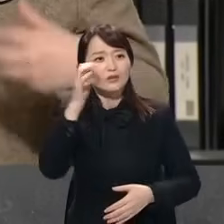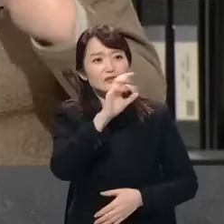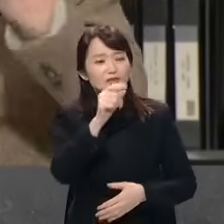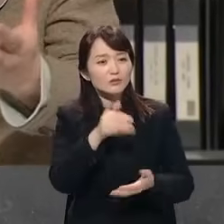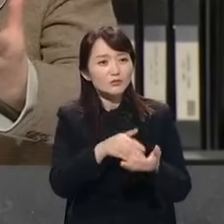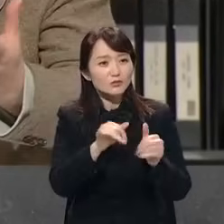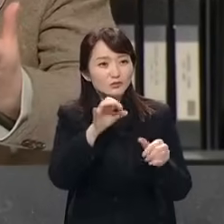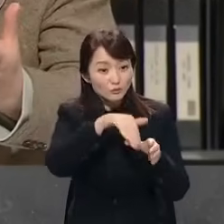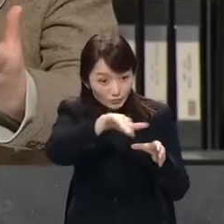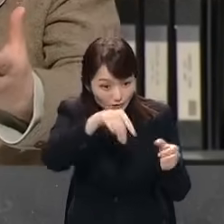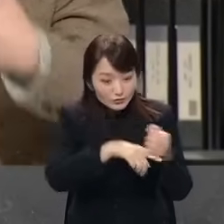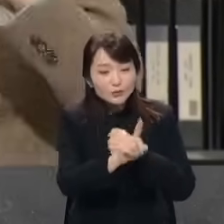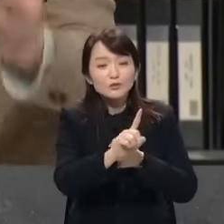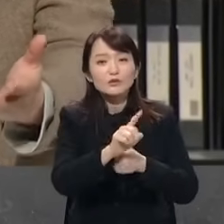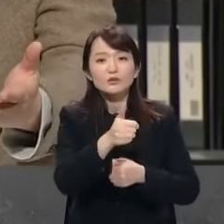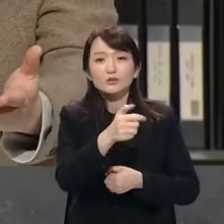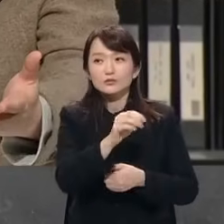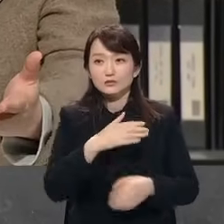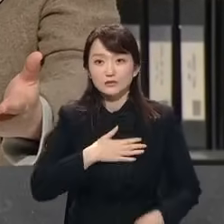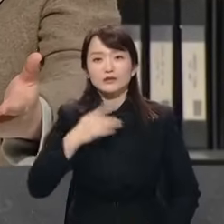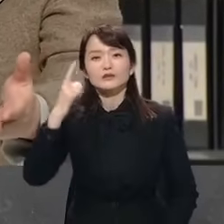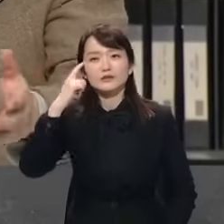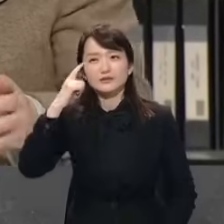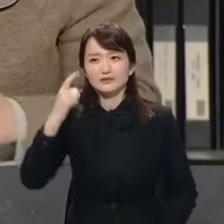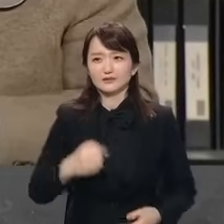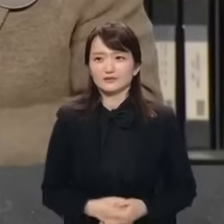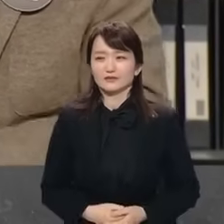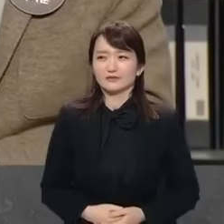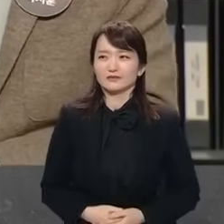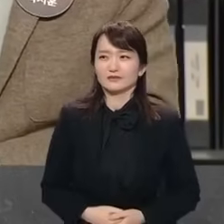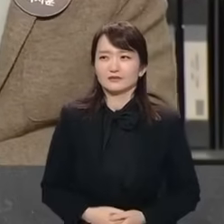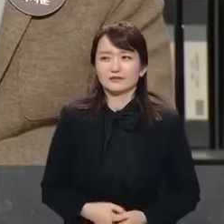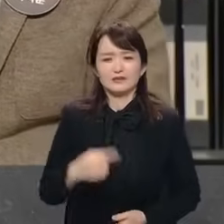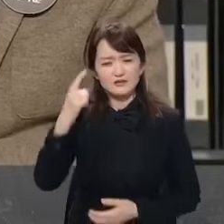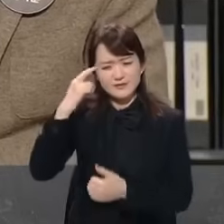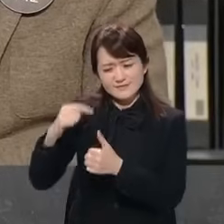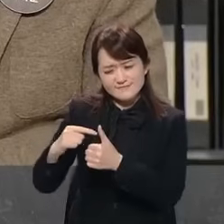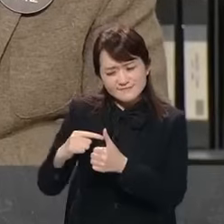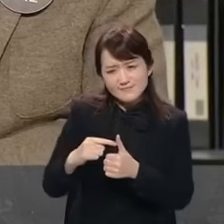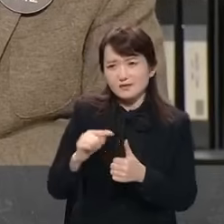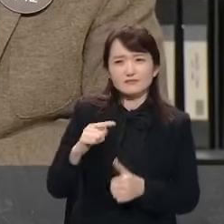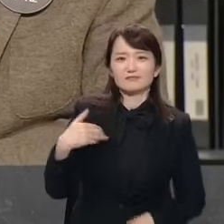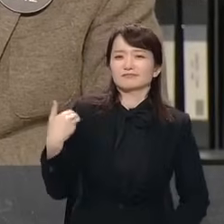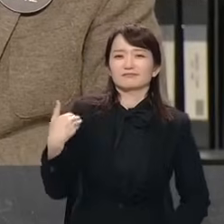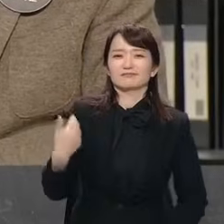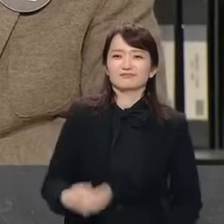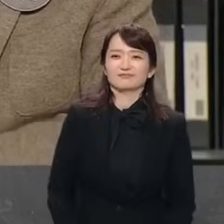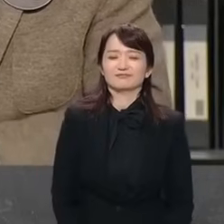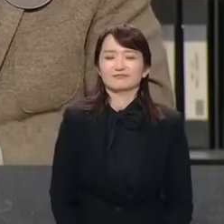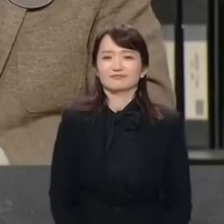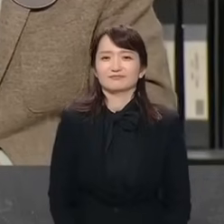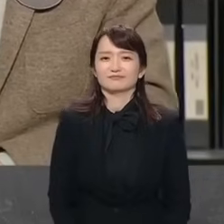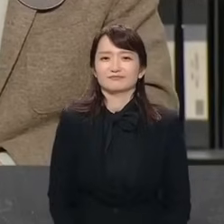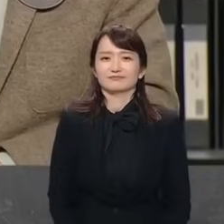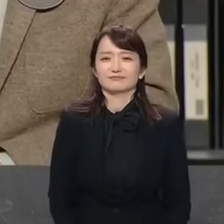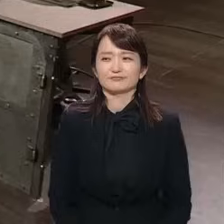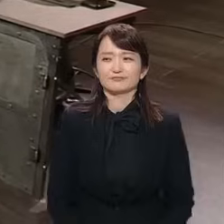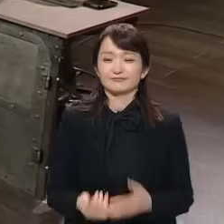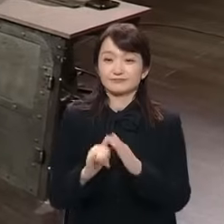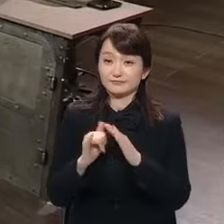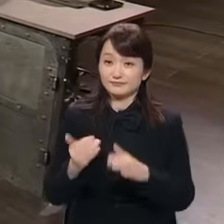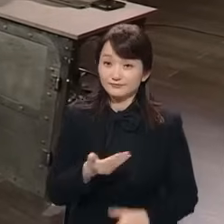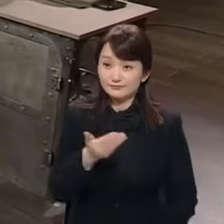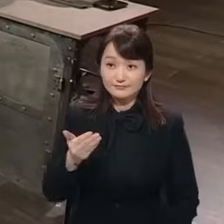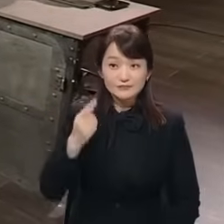하면 예를 들어서 내가 그렇게 생각하는 거거든요 이걸 왜 강요하는지 저는 이해가 안 됩니다 사실 자 근데 우리 가족 여러분들이